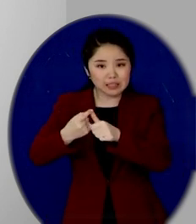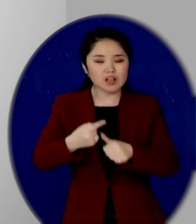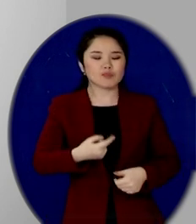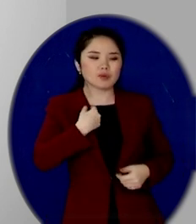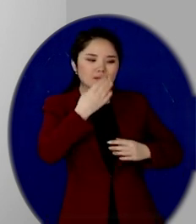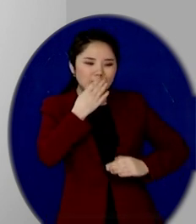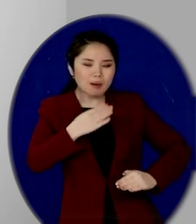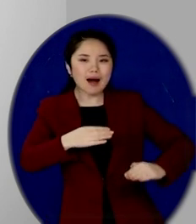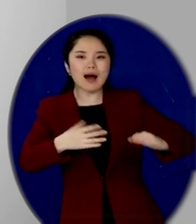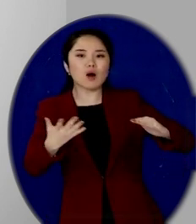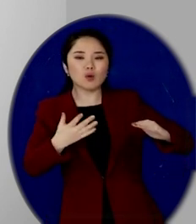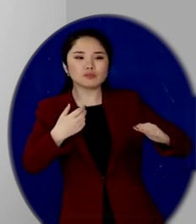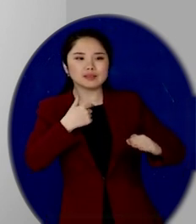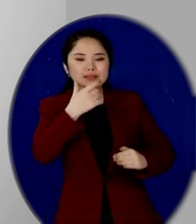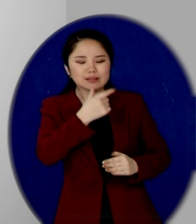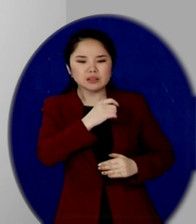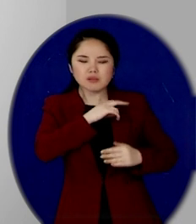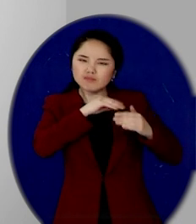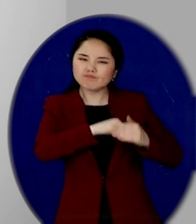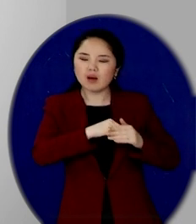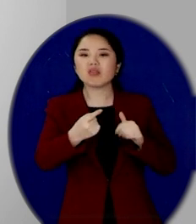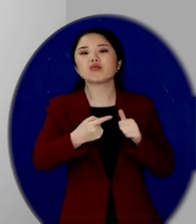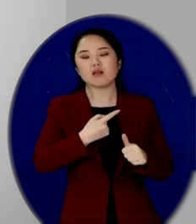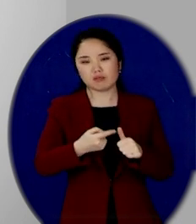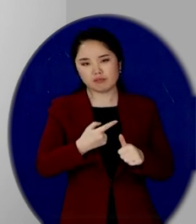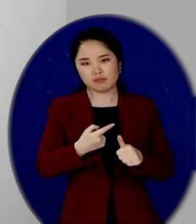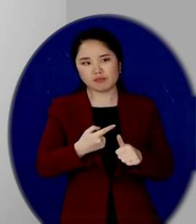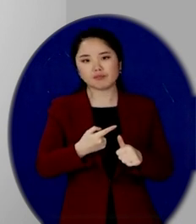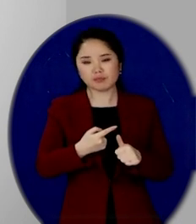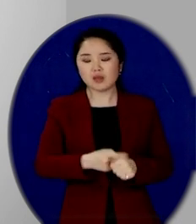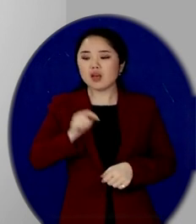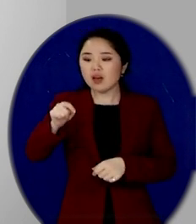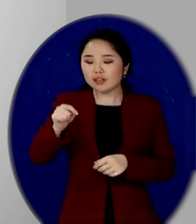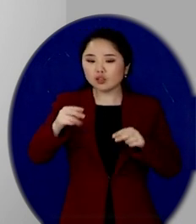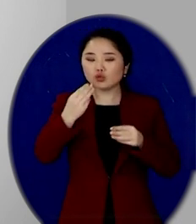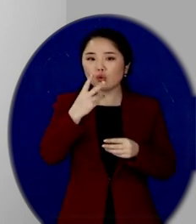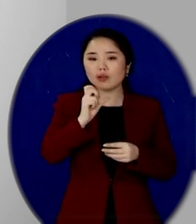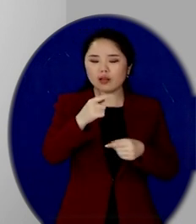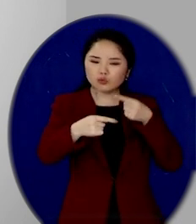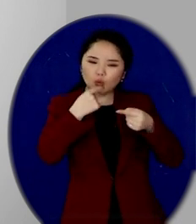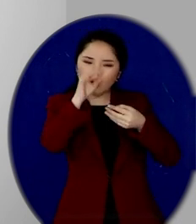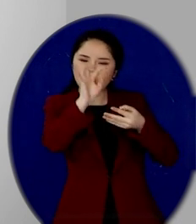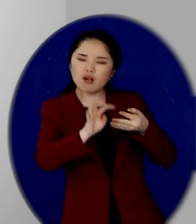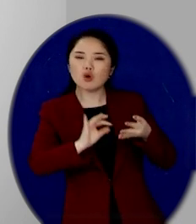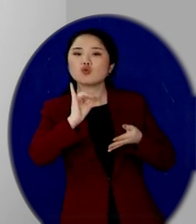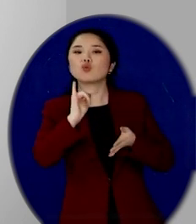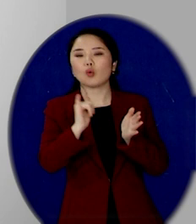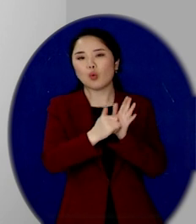багийн зангаар энэгшин дассан нэр. Энэ шүлэгт юуны талаар гарсан